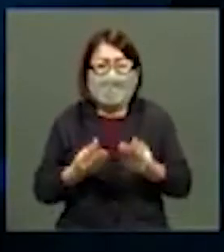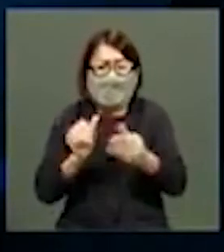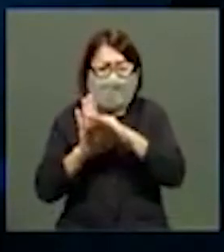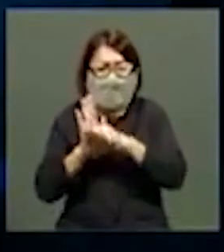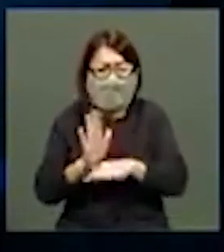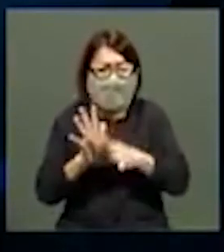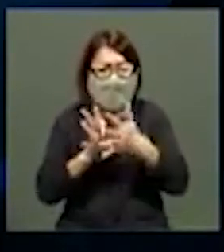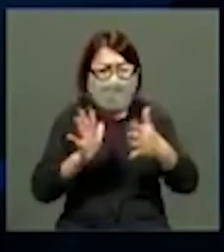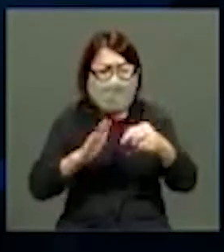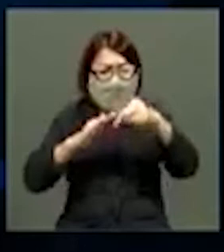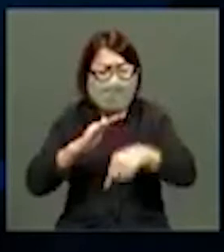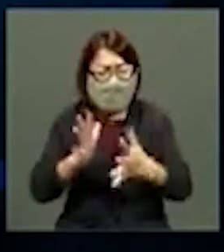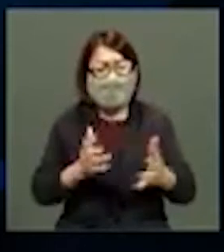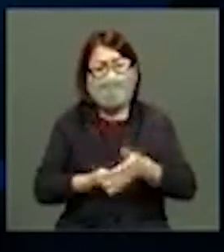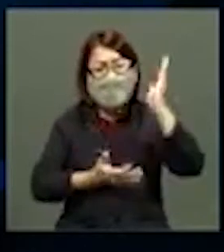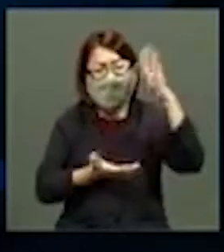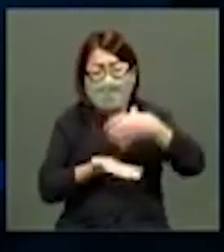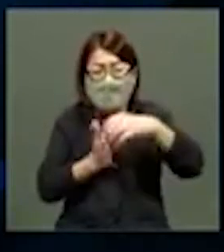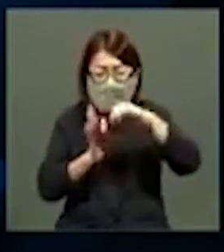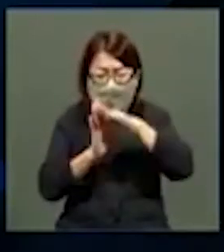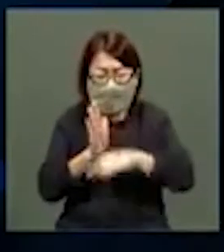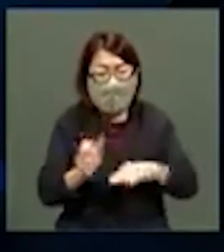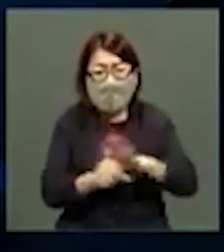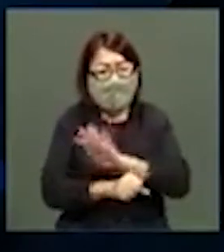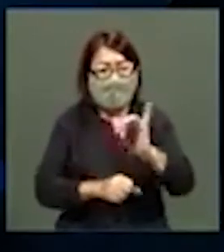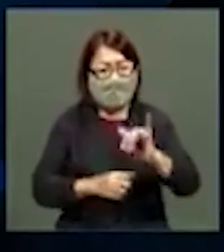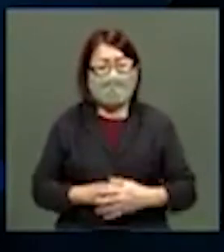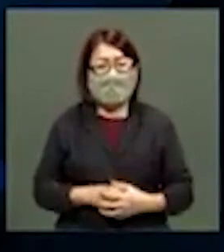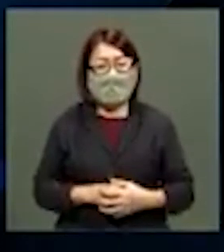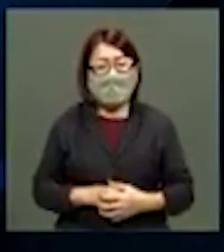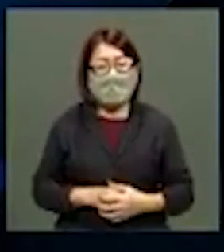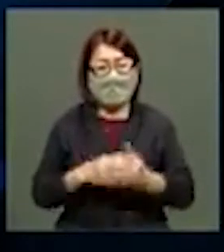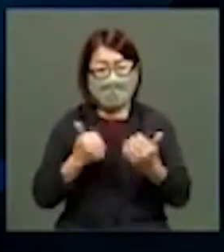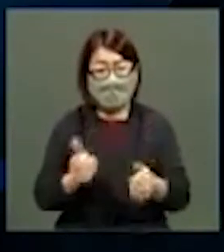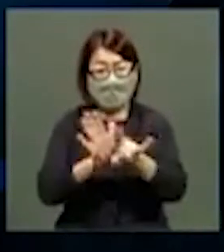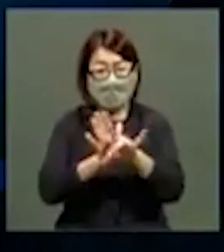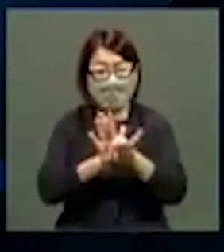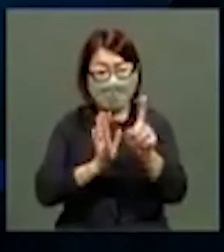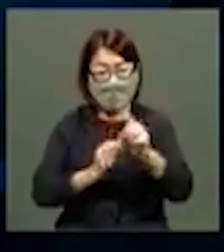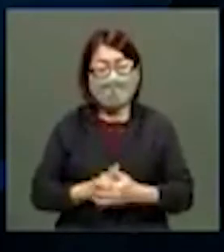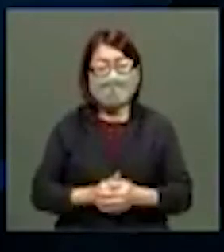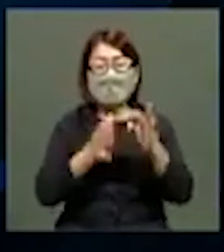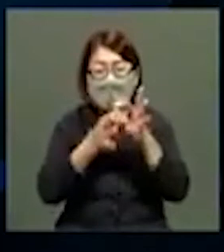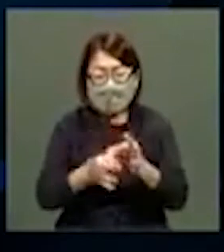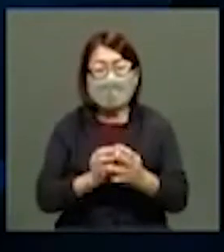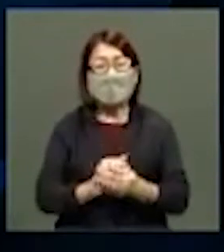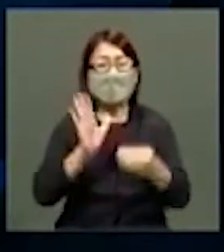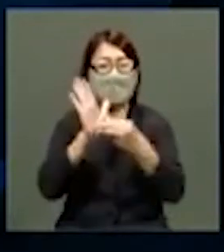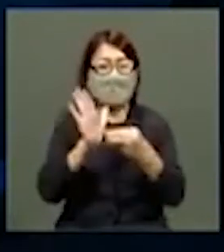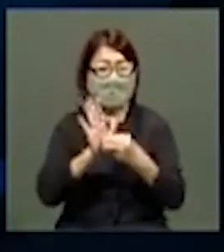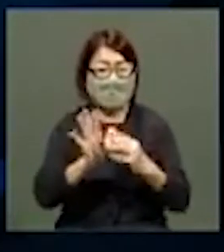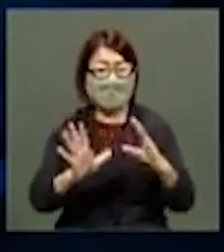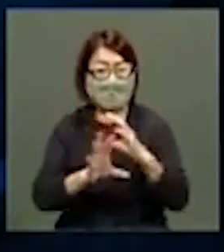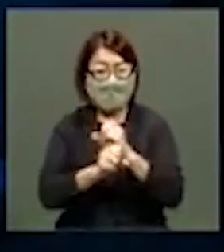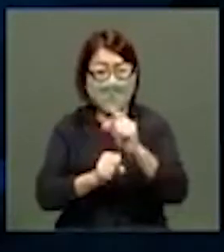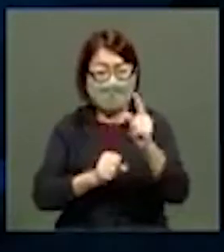คงจะไม่ได้ต้องพูดกันในทีมนี้นะครับก็สุดท้ายครับก็เป็นเรื่องของสรุปของกทม.เขาก็บอกว่าต